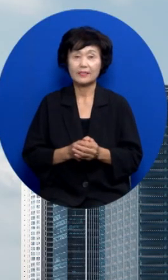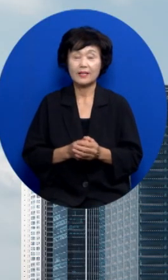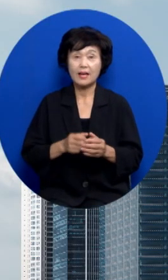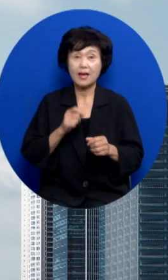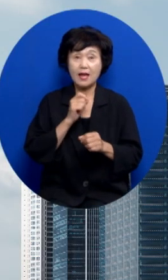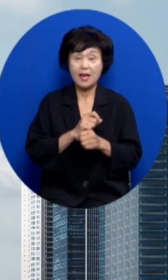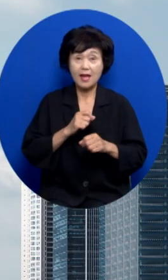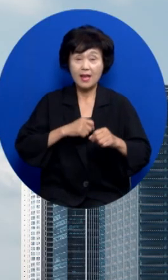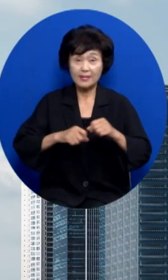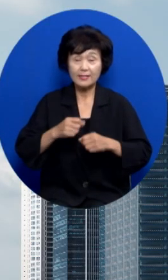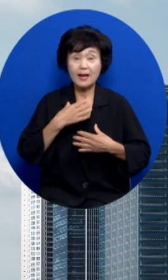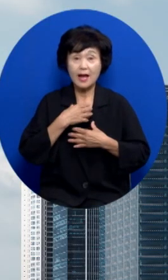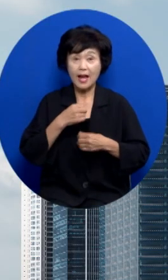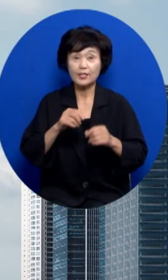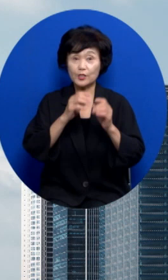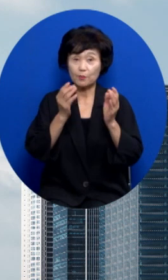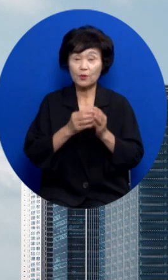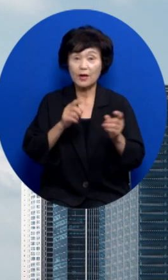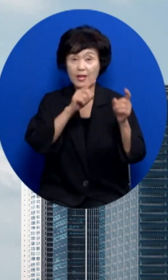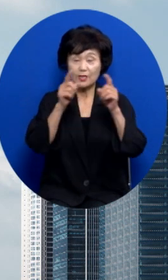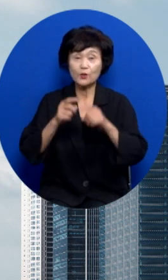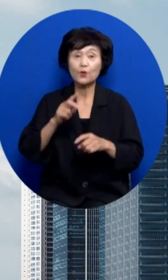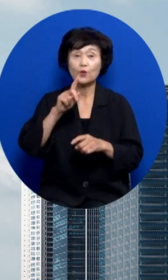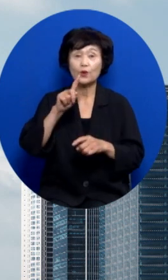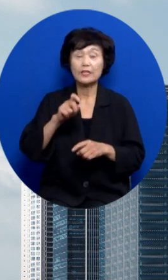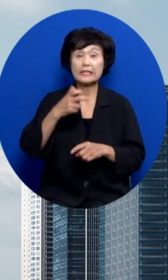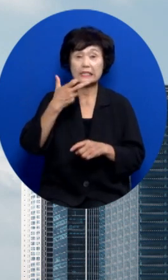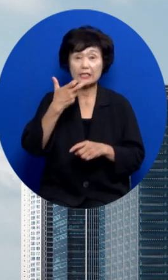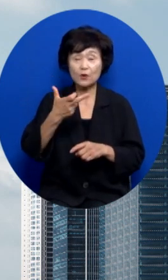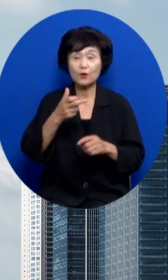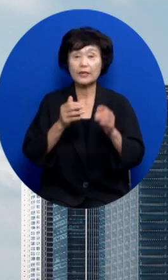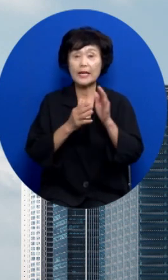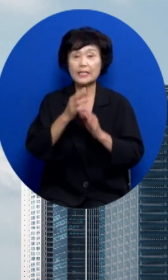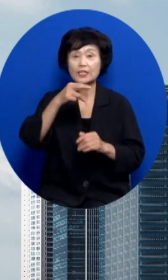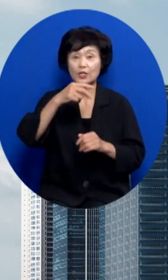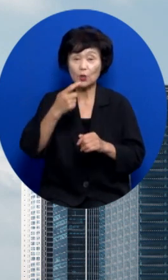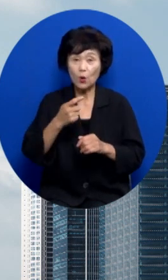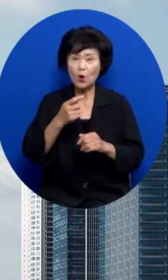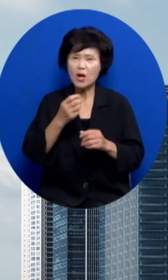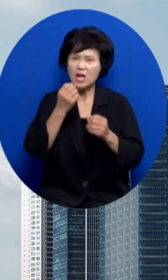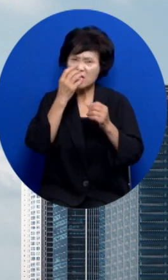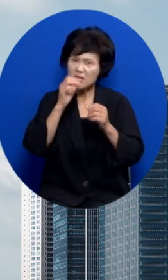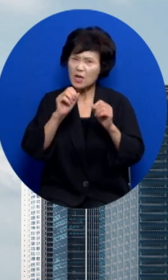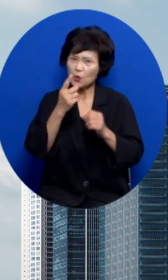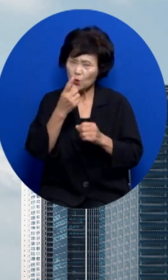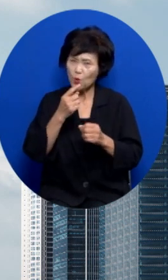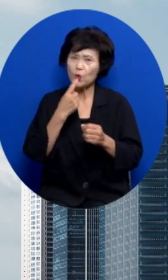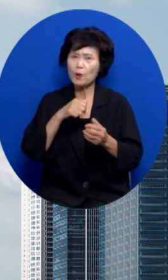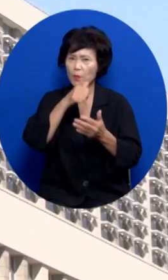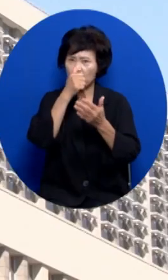행정안전부가 전국 17개 시도와 이상동기 범죄 대응 강화를 위해 연석회의를 개최했습니다.